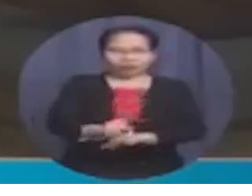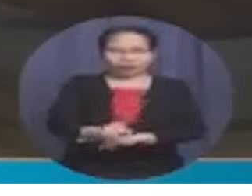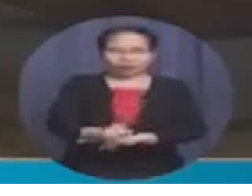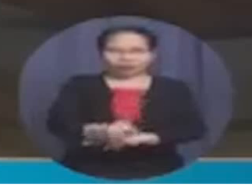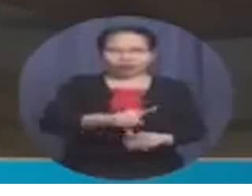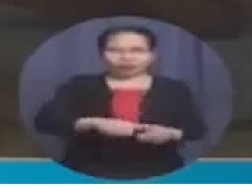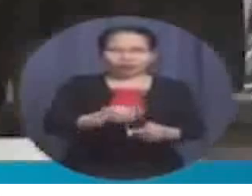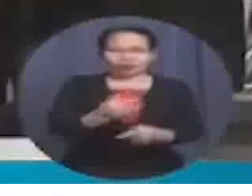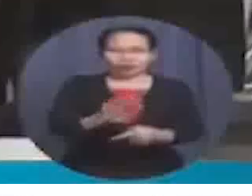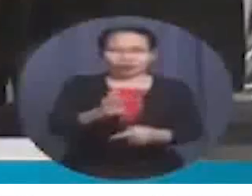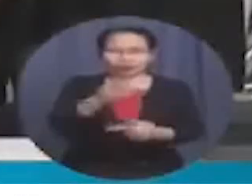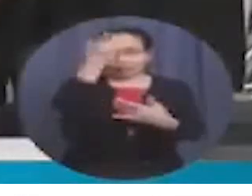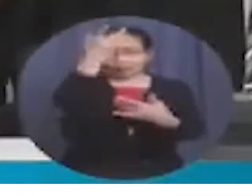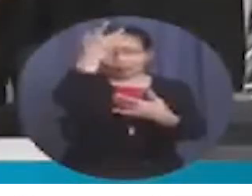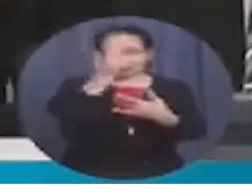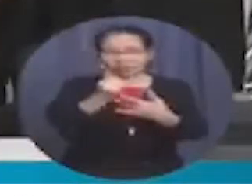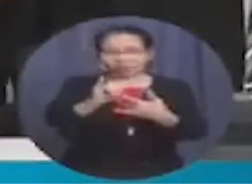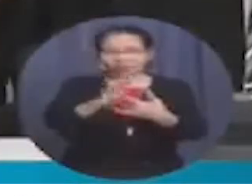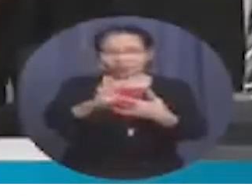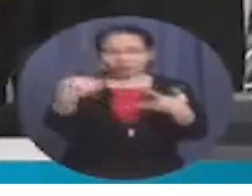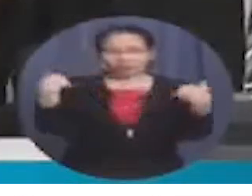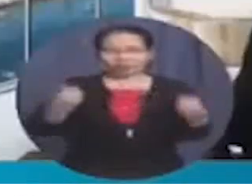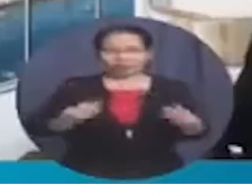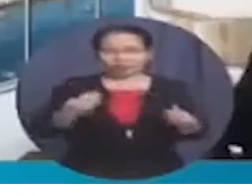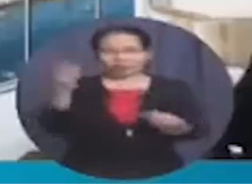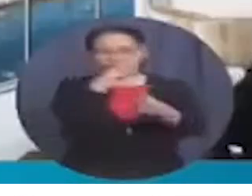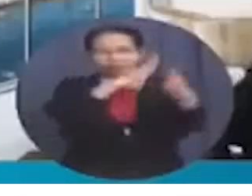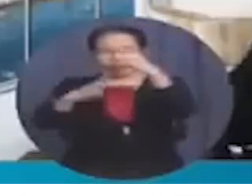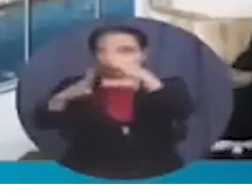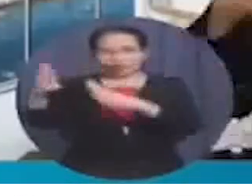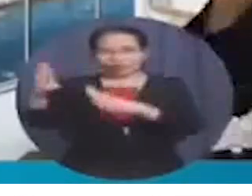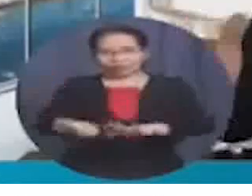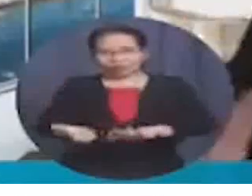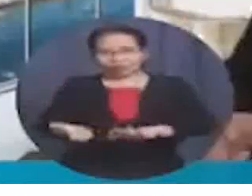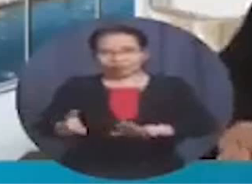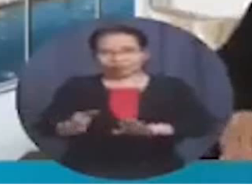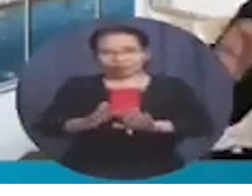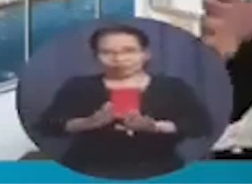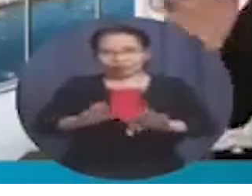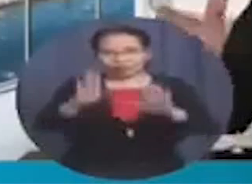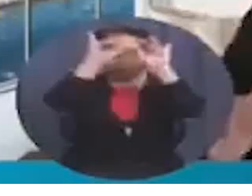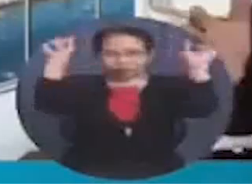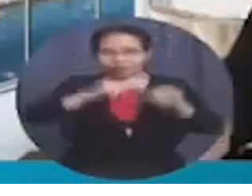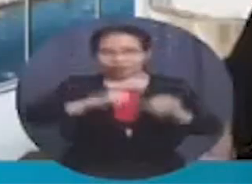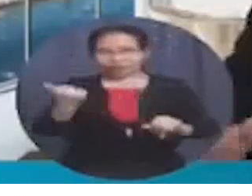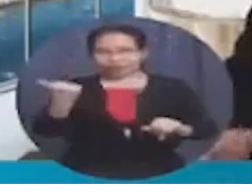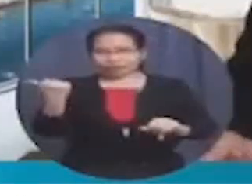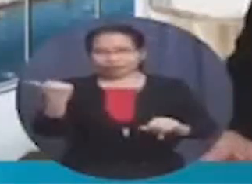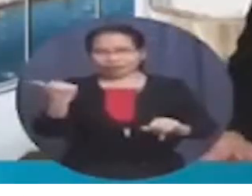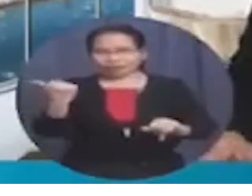Job nagkasakit, kaya si Job nagkaroon ng maraming problema, namatay yung kanyang mga baka, etc.,